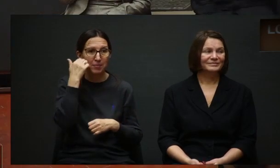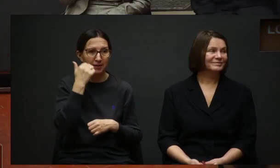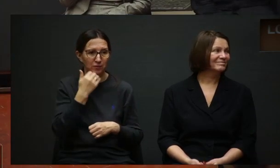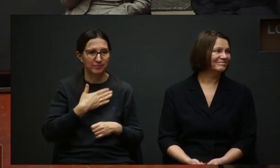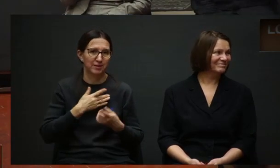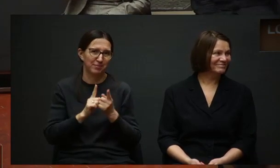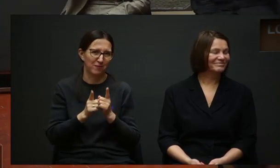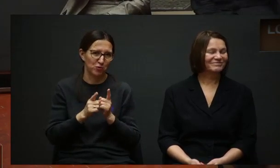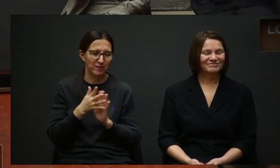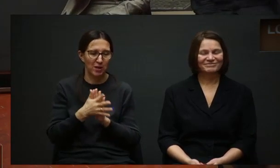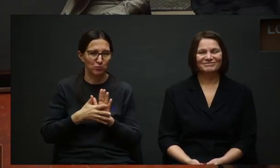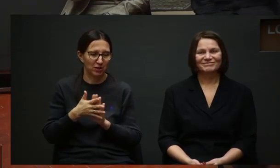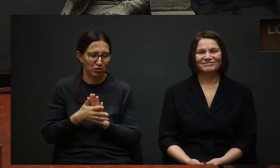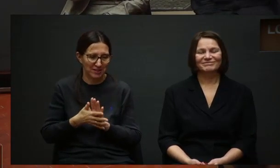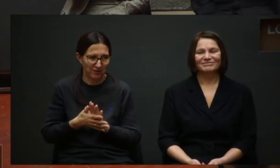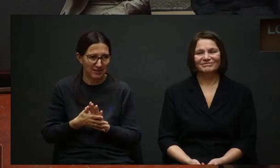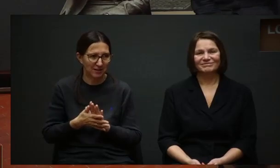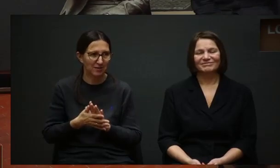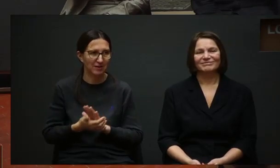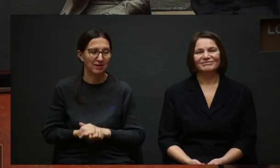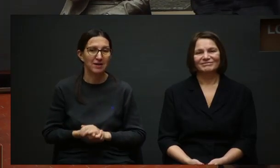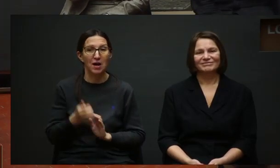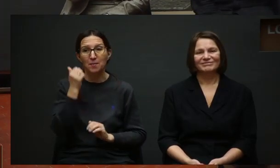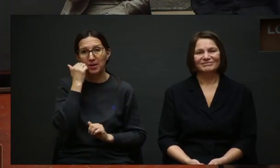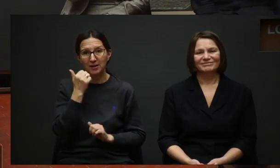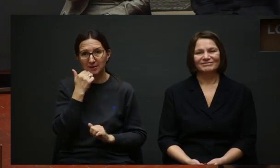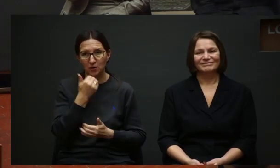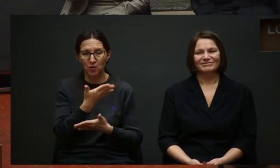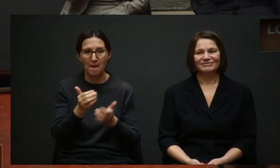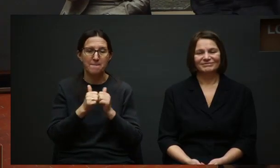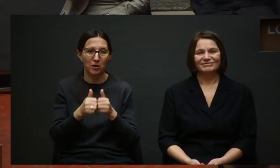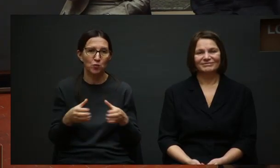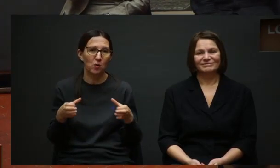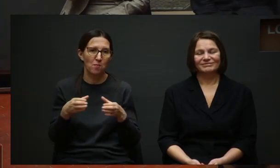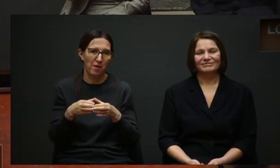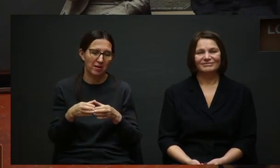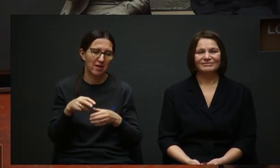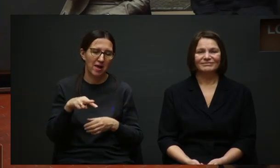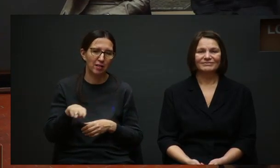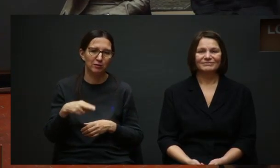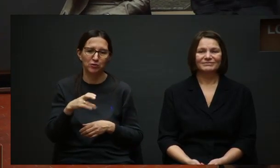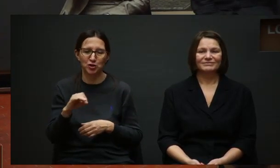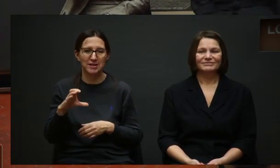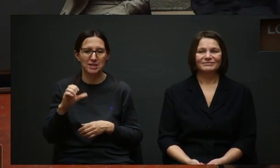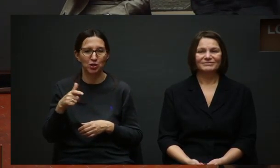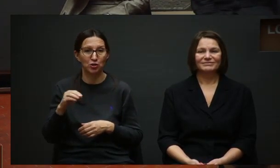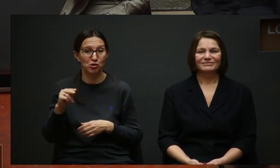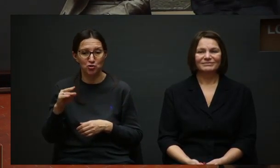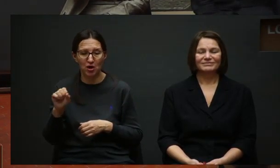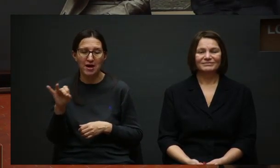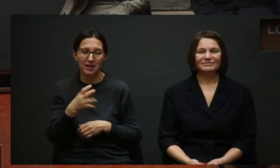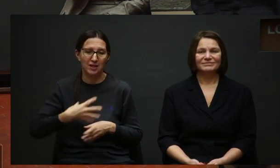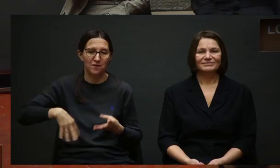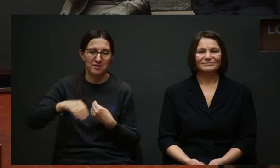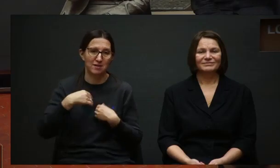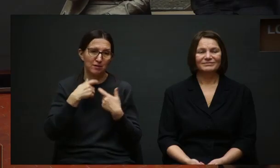наших переводчиков на русский жестовый язык. Я благодарю нашего партнера, компанию LG Signature, и всех наших